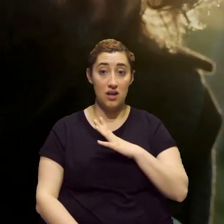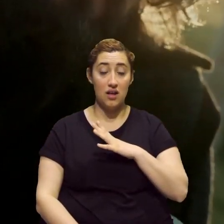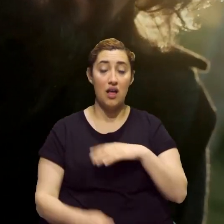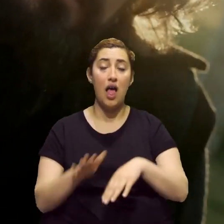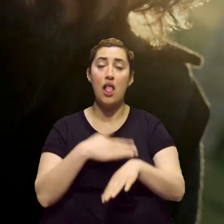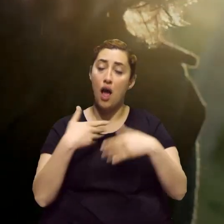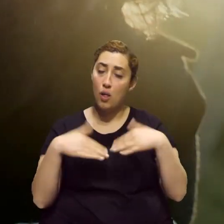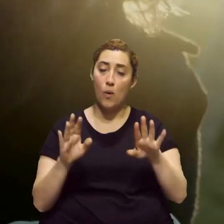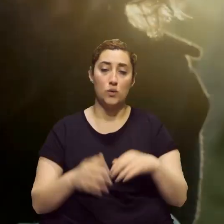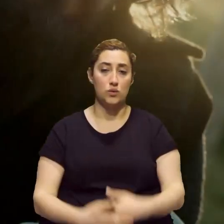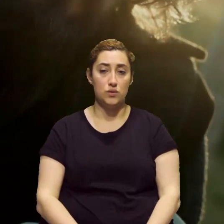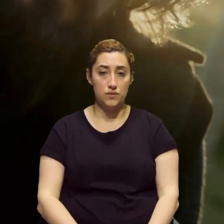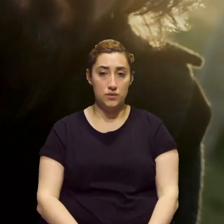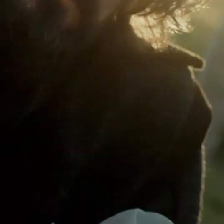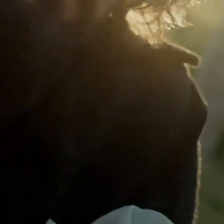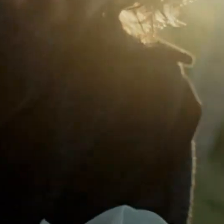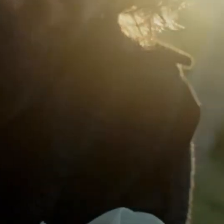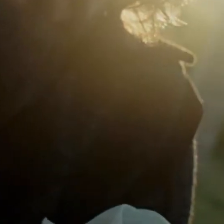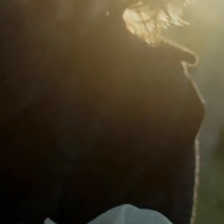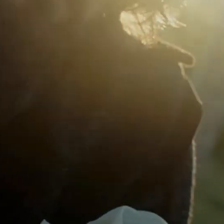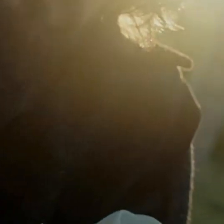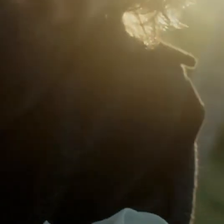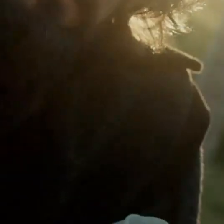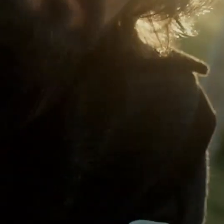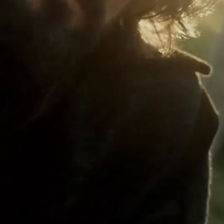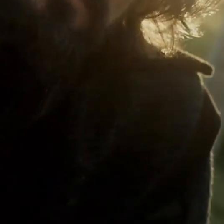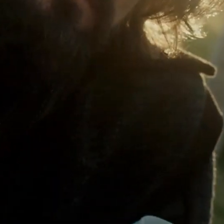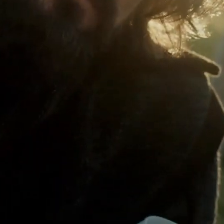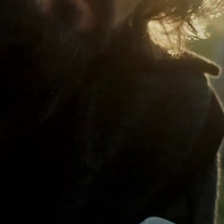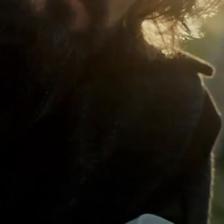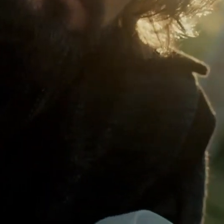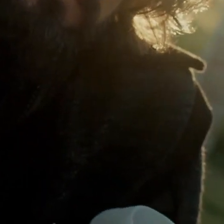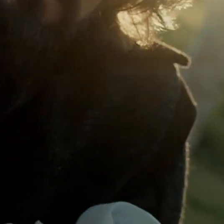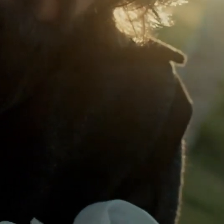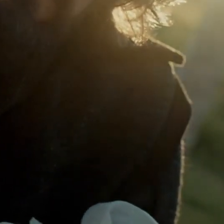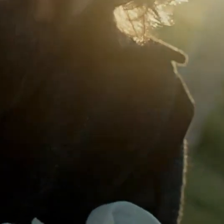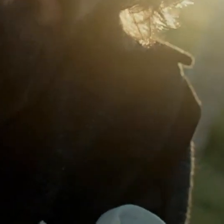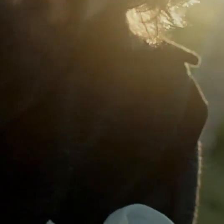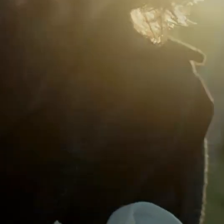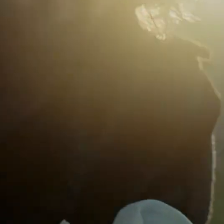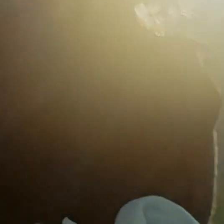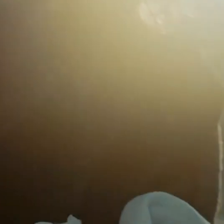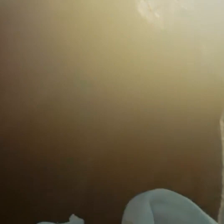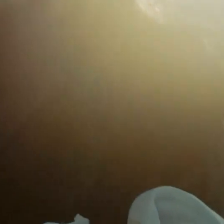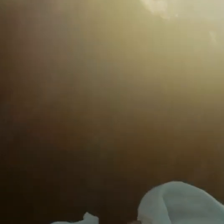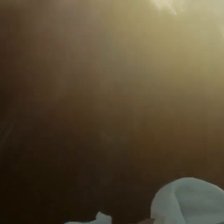helal olsun. Arkasından vuran güneşin parıltısı ara ara yüzünü aydınlatıyor.